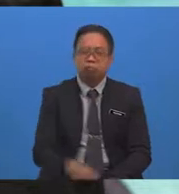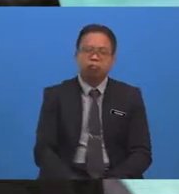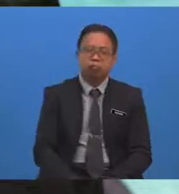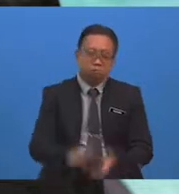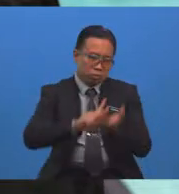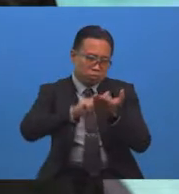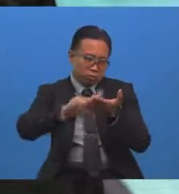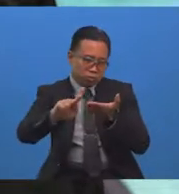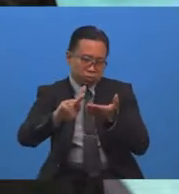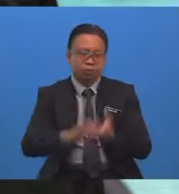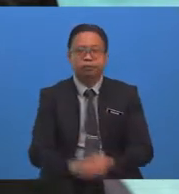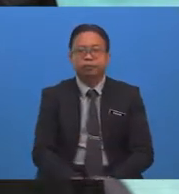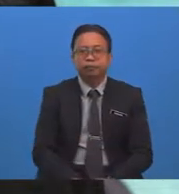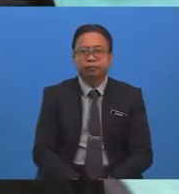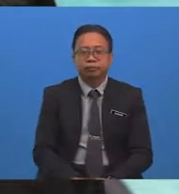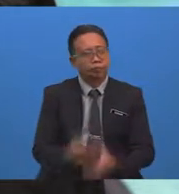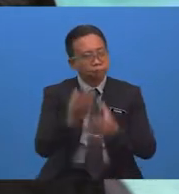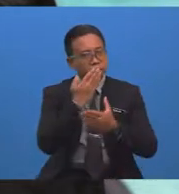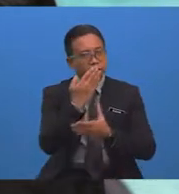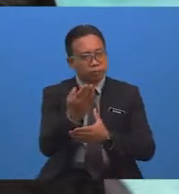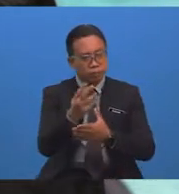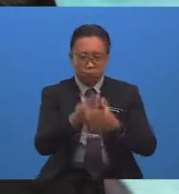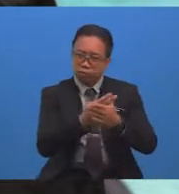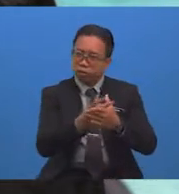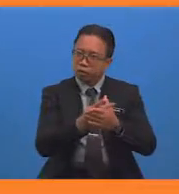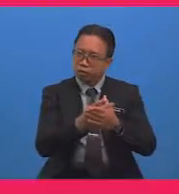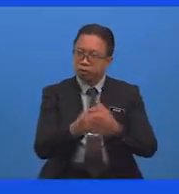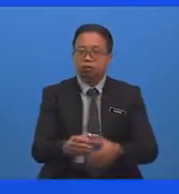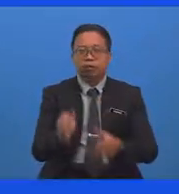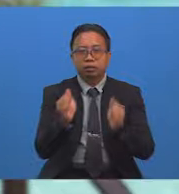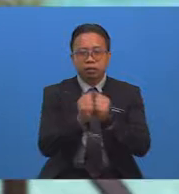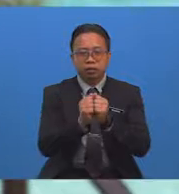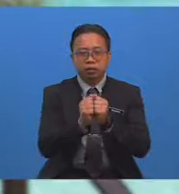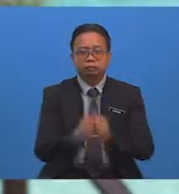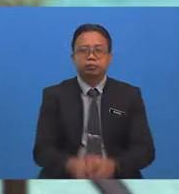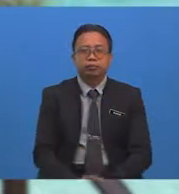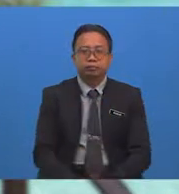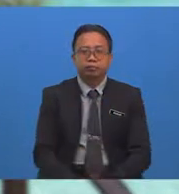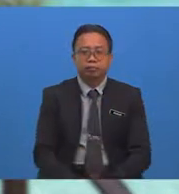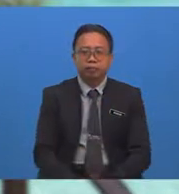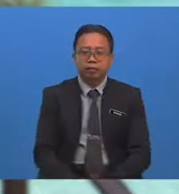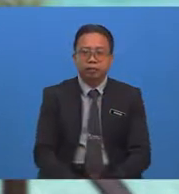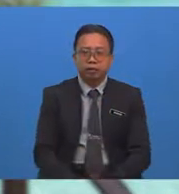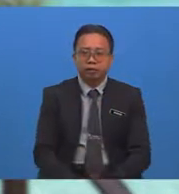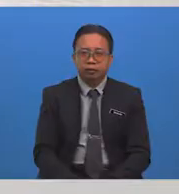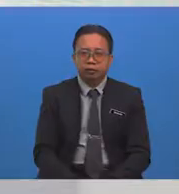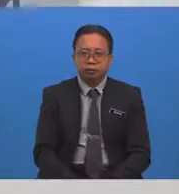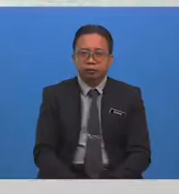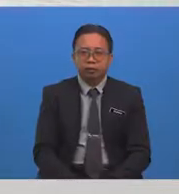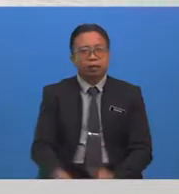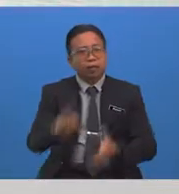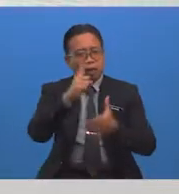Sudi berkongsi maklumat dengan kami sama-sama jika Google selamat kembali murid-murid